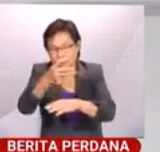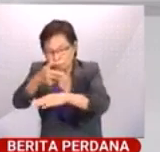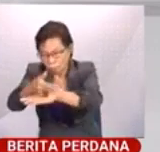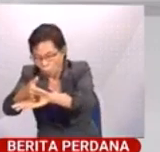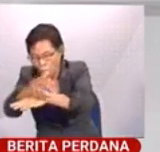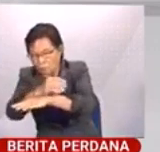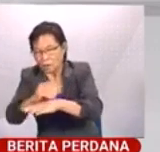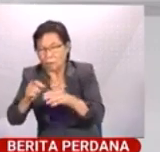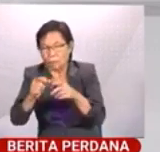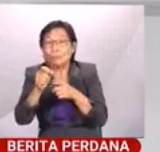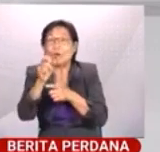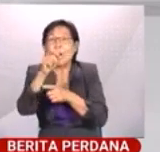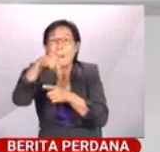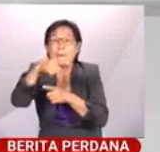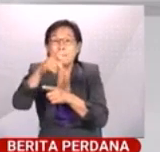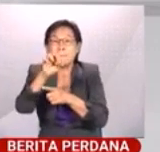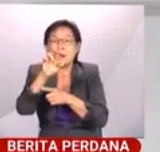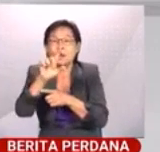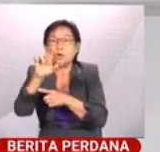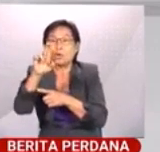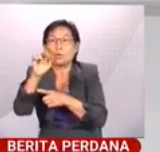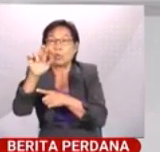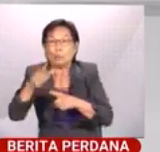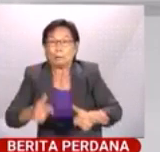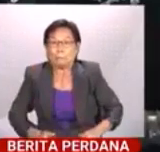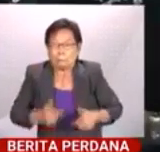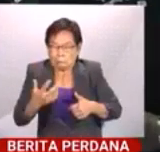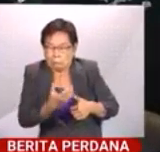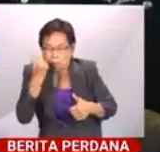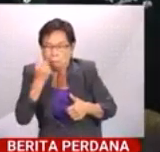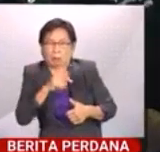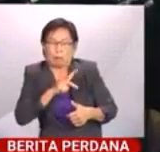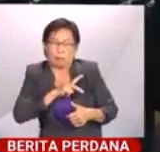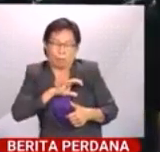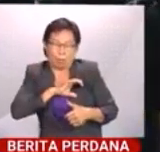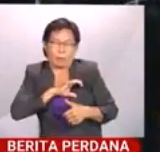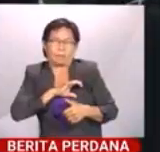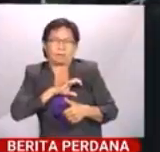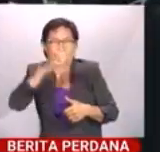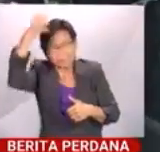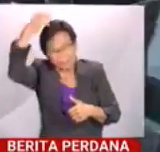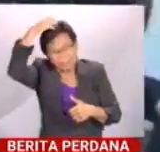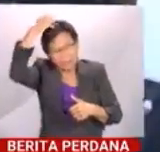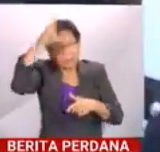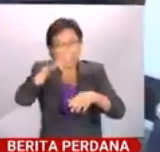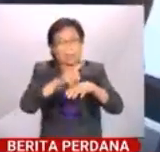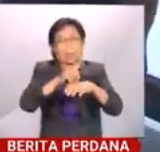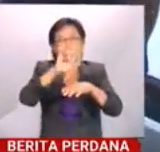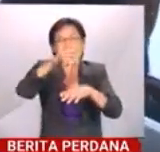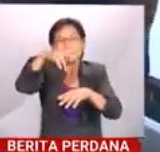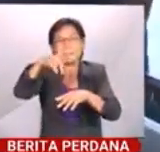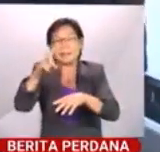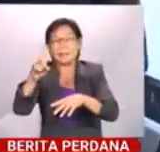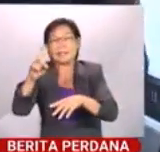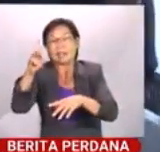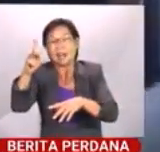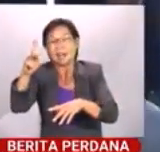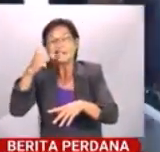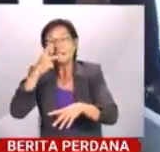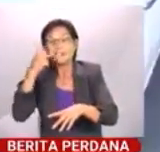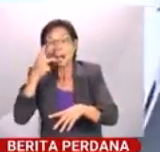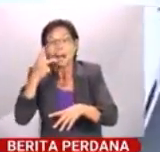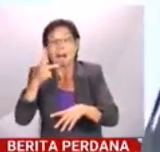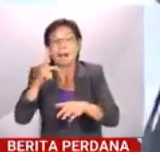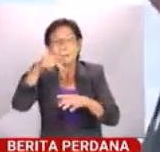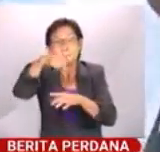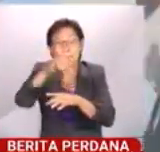dan peluru hidup dirampas. Ketua Polis Selangor Datuk Nur Azam Jamaluddin dalam sidang media di IPD Kajang berkata turut disita